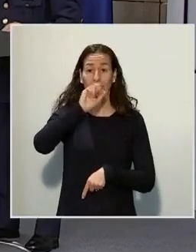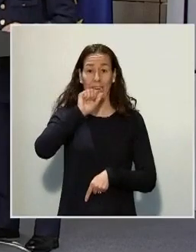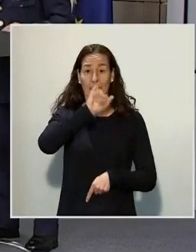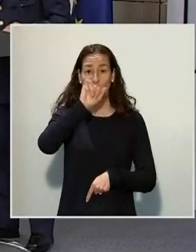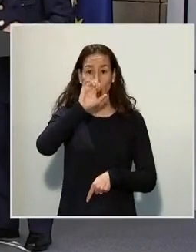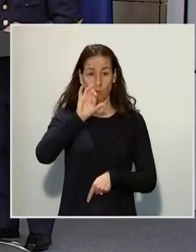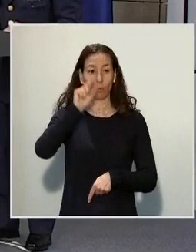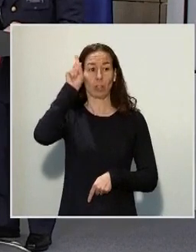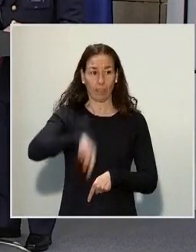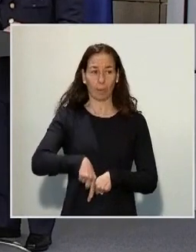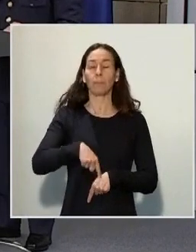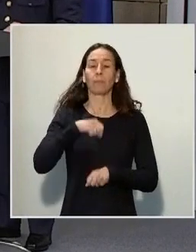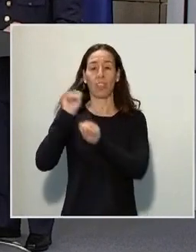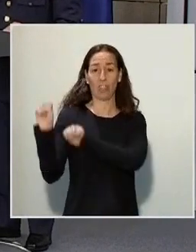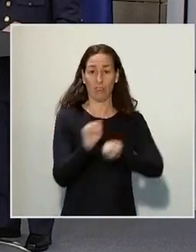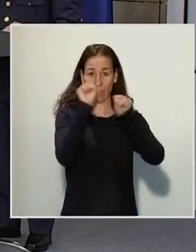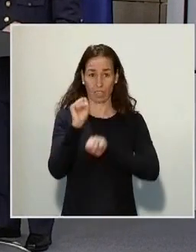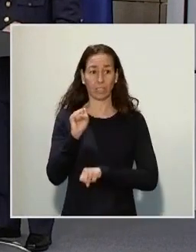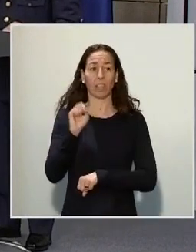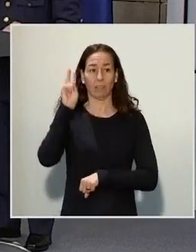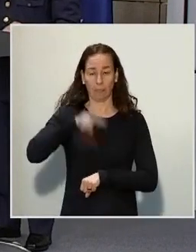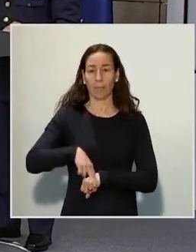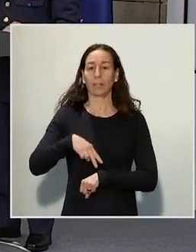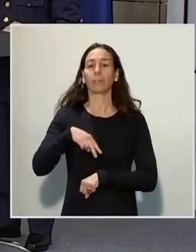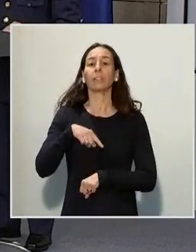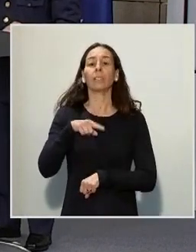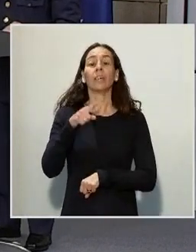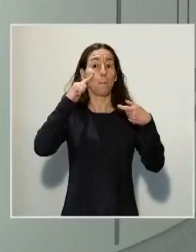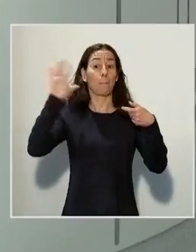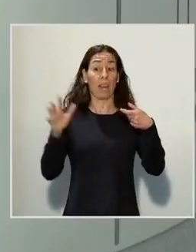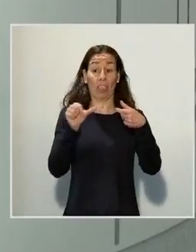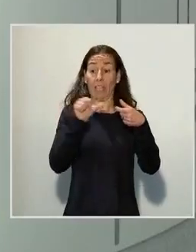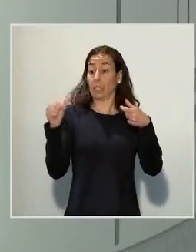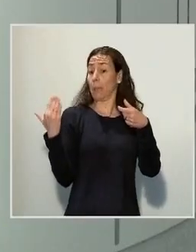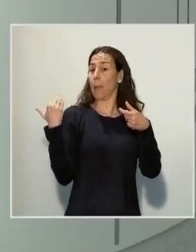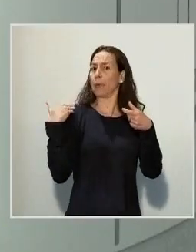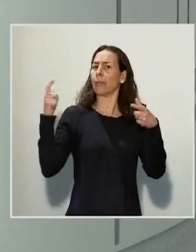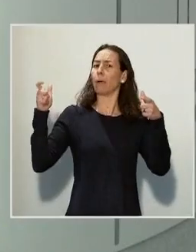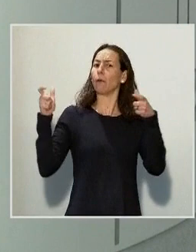überholt. Dazu der Leiter der Behörde für gesundheitliche Notfälle, Fernando Simón.